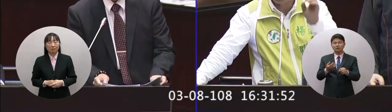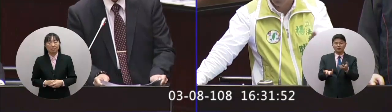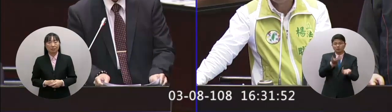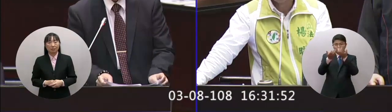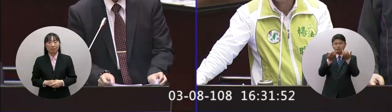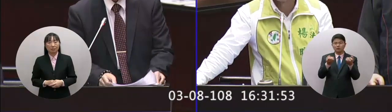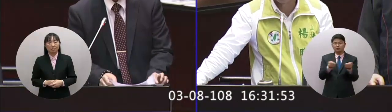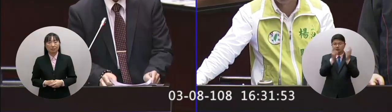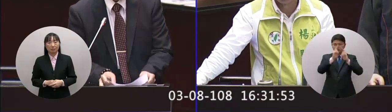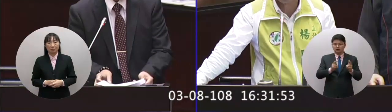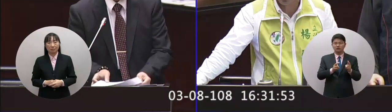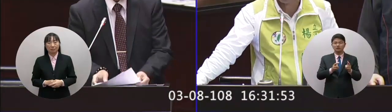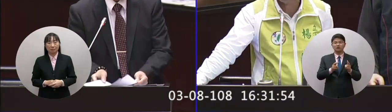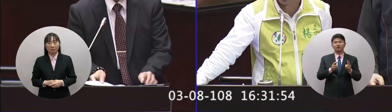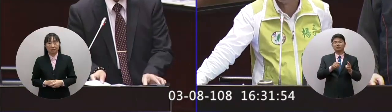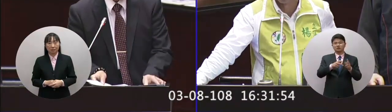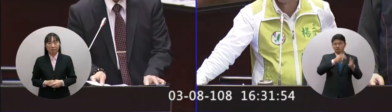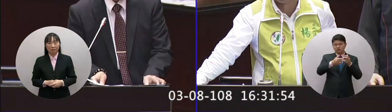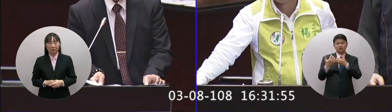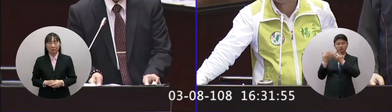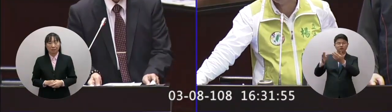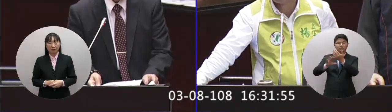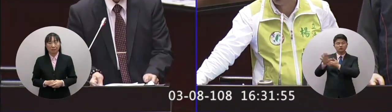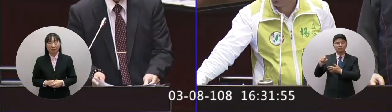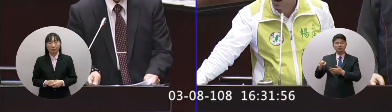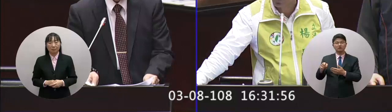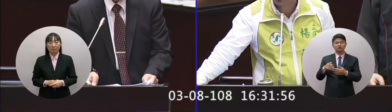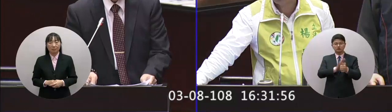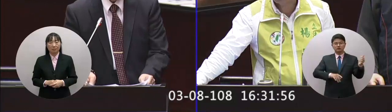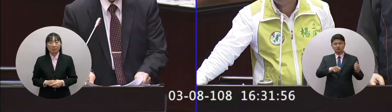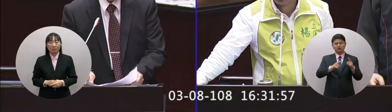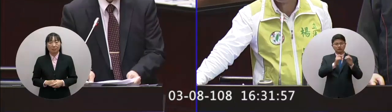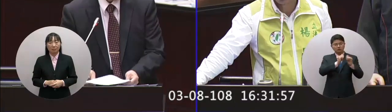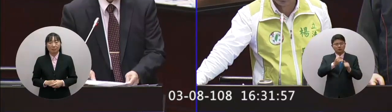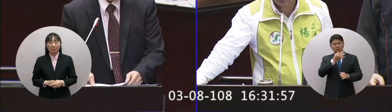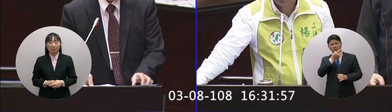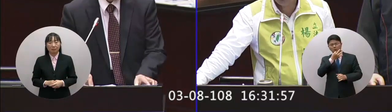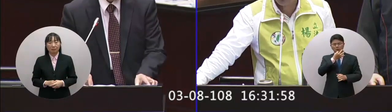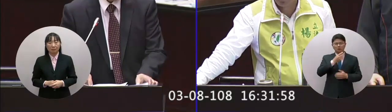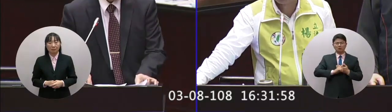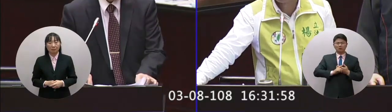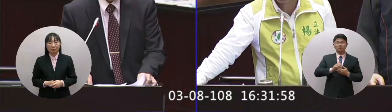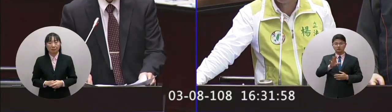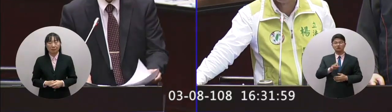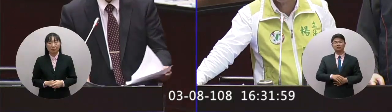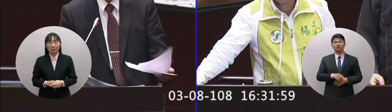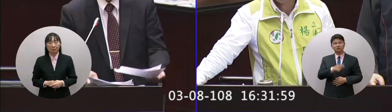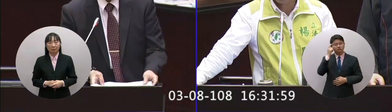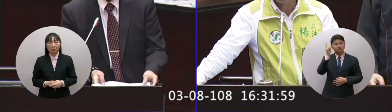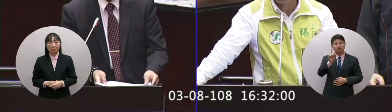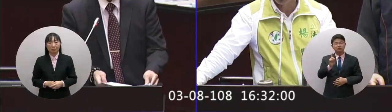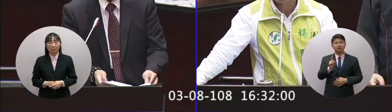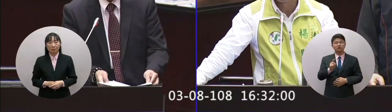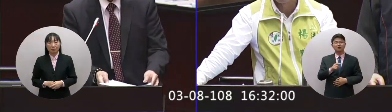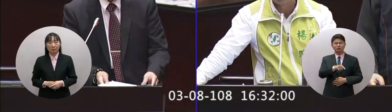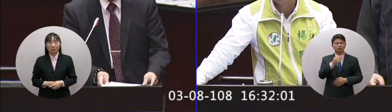火力发电厂的委外。这个造成了这两个岛的居民的恐慌啊。好，这个一方面就表示说